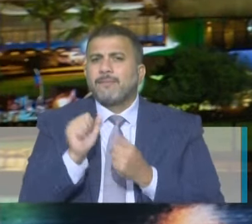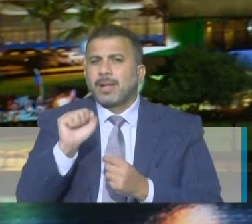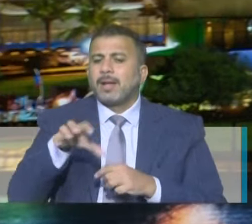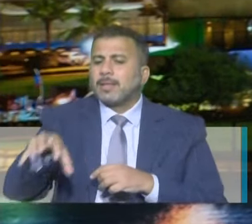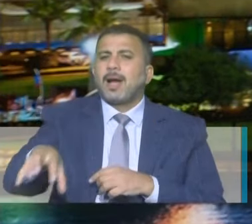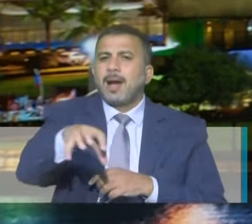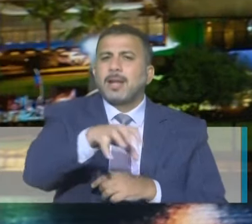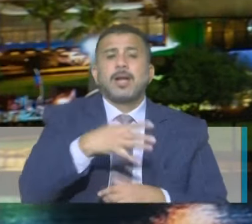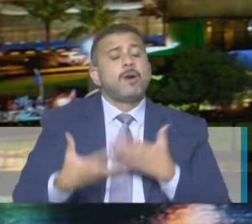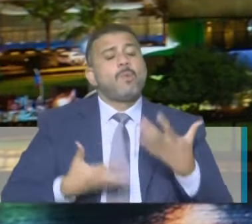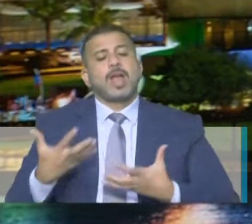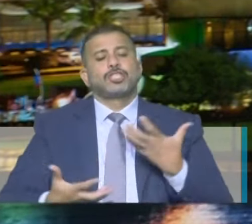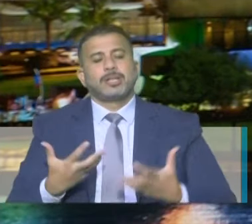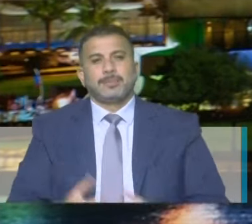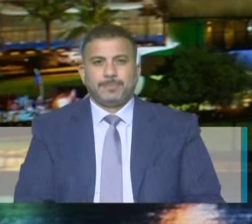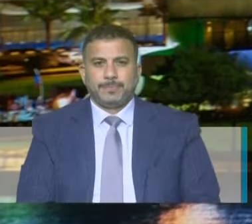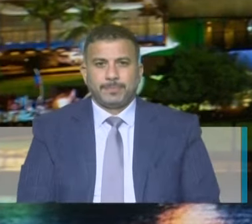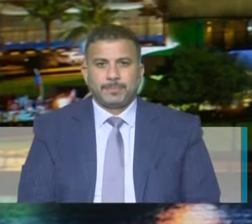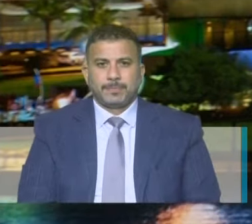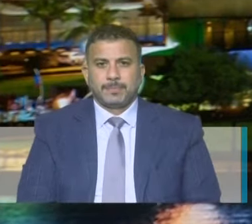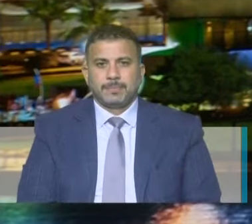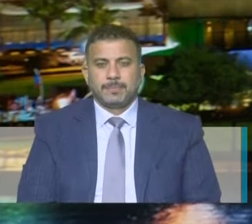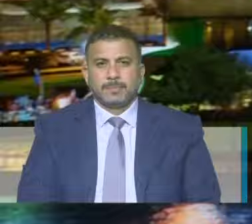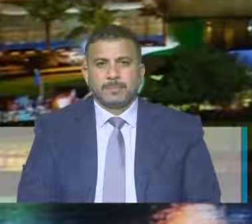اتخذتها الدائرة في كافة القطاعات والأنشطة.